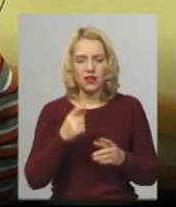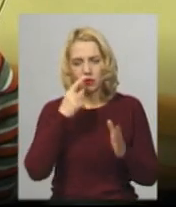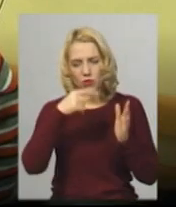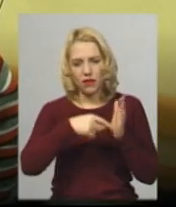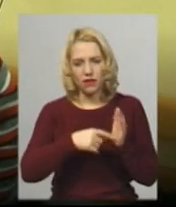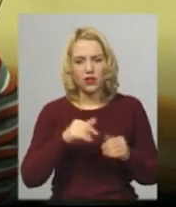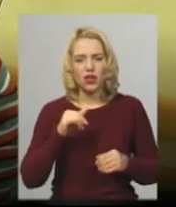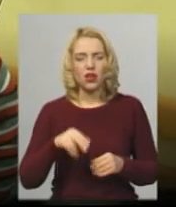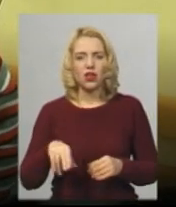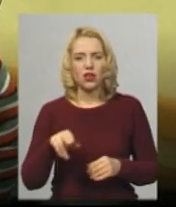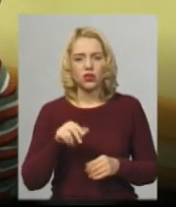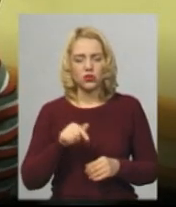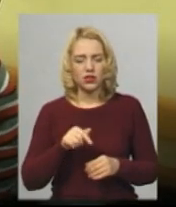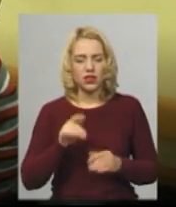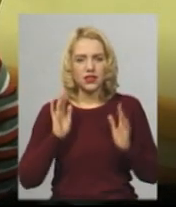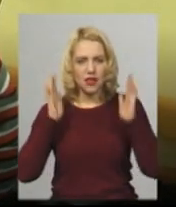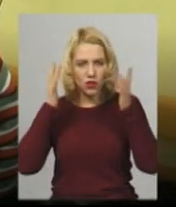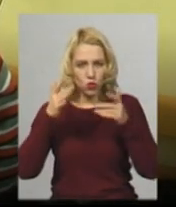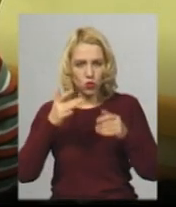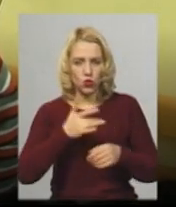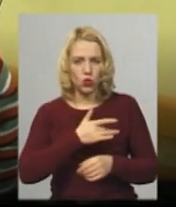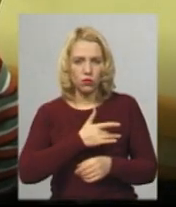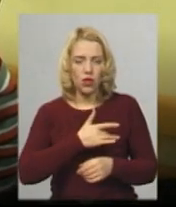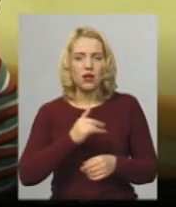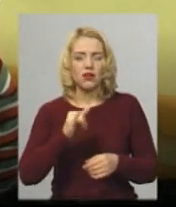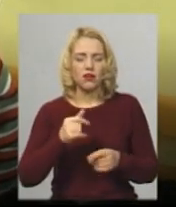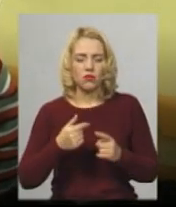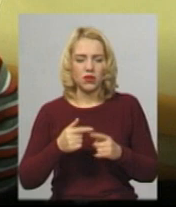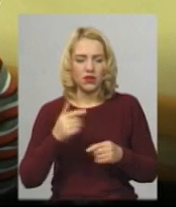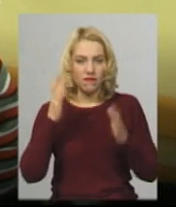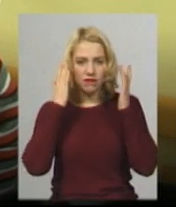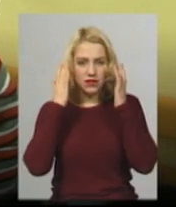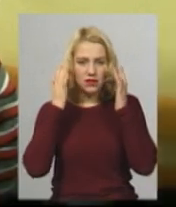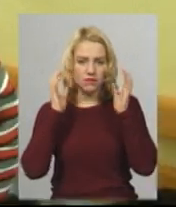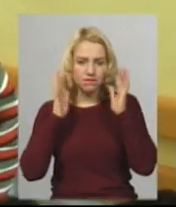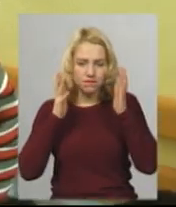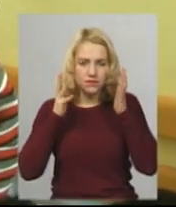Невістки пішов, вона мені